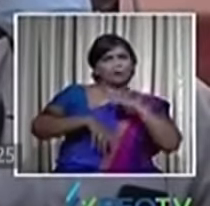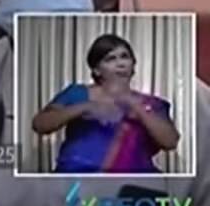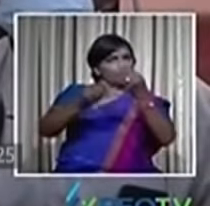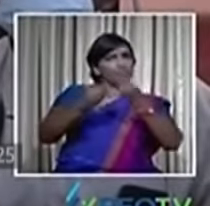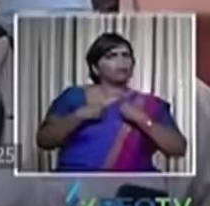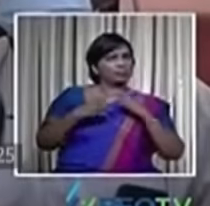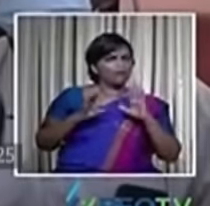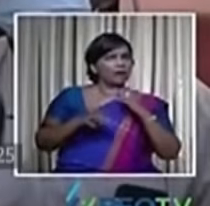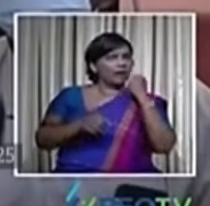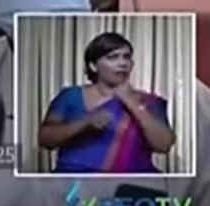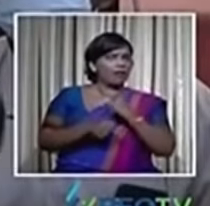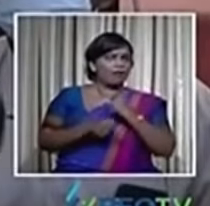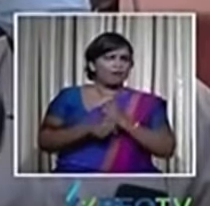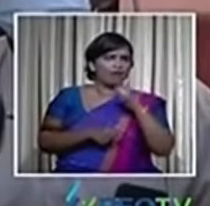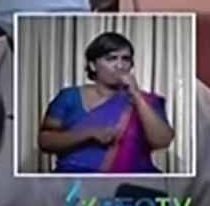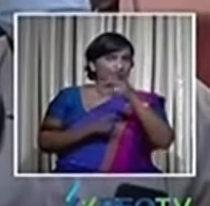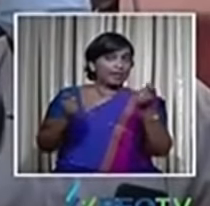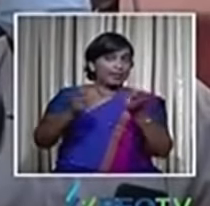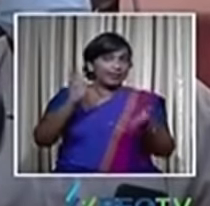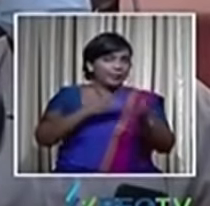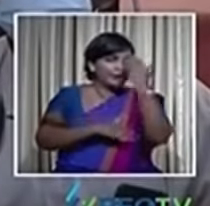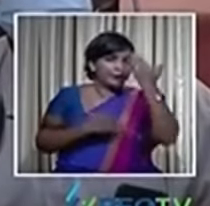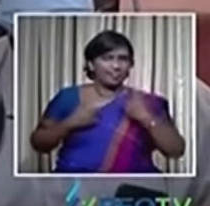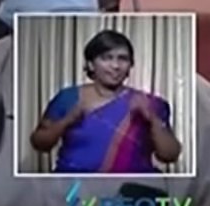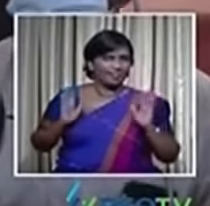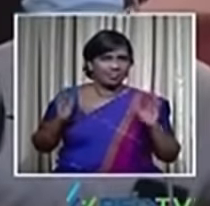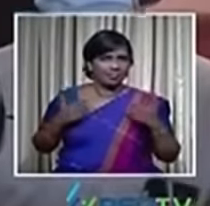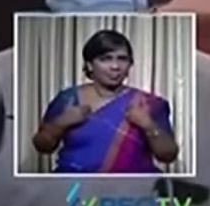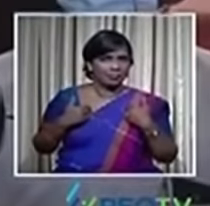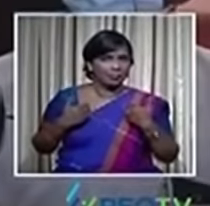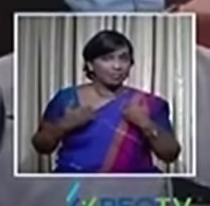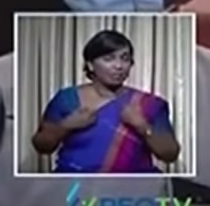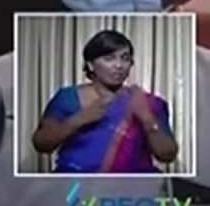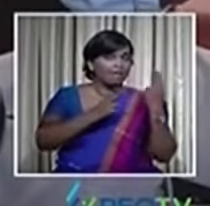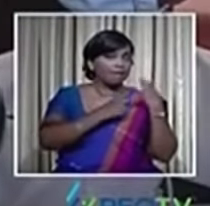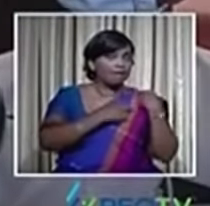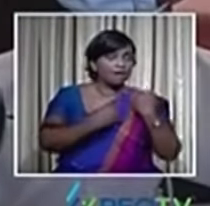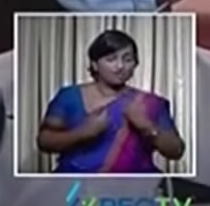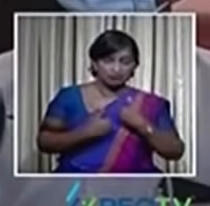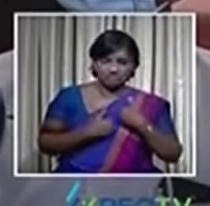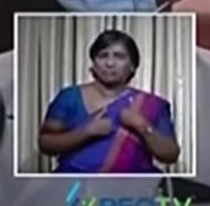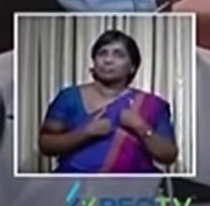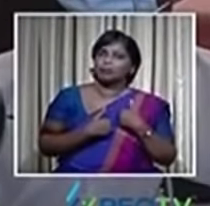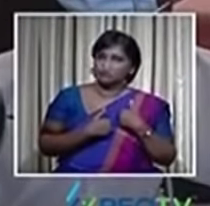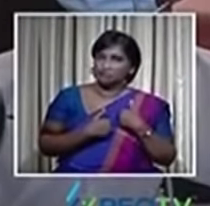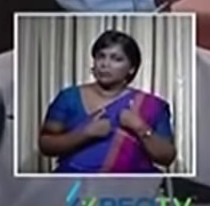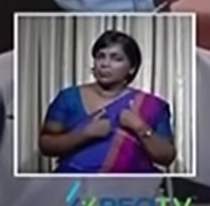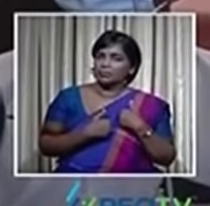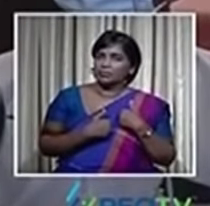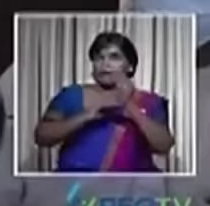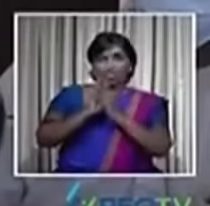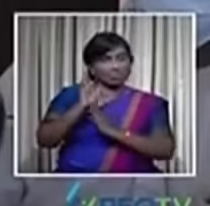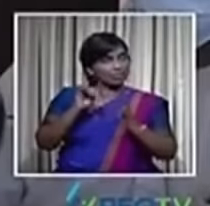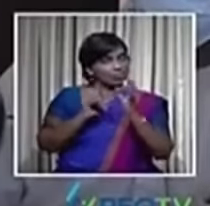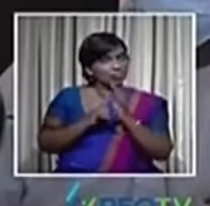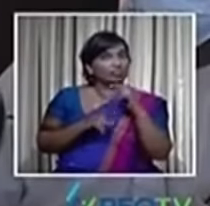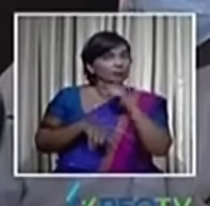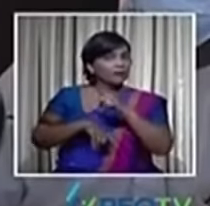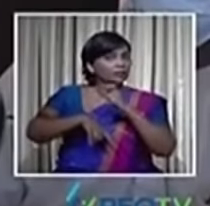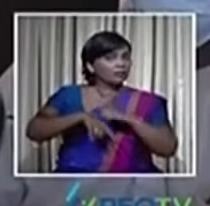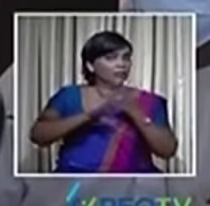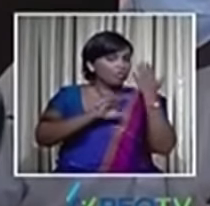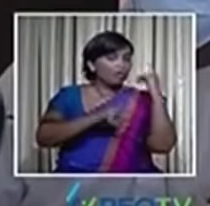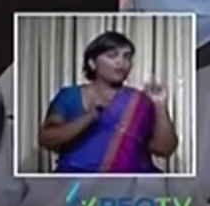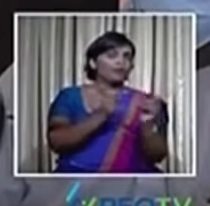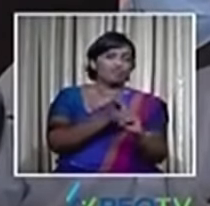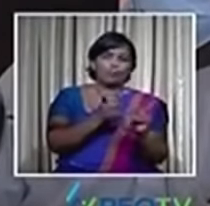அல்ல. அல்ல அரசாங்கத்துக்கு நின்று நான் என்னுடைய பதவிகளுக்காகவோ அல்ல அரசாங்கத்திடமிருந்து கால் கழுவி பிழைப்பதற்காகவோ நான் வரவில்லை. ஒரு தேசிய